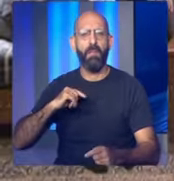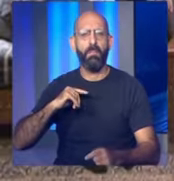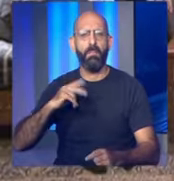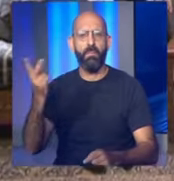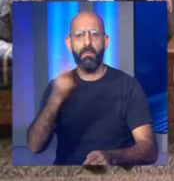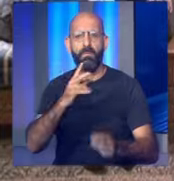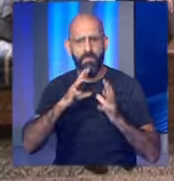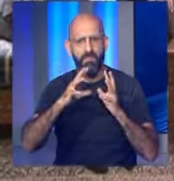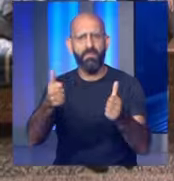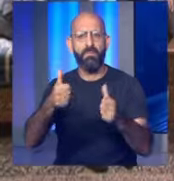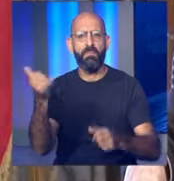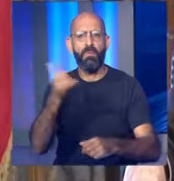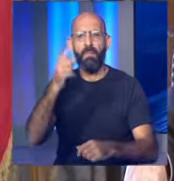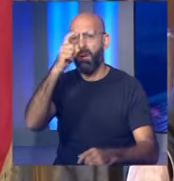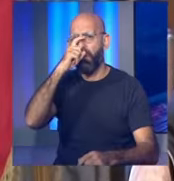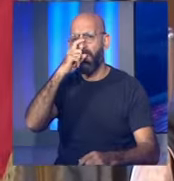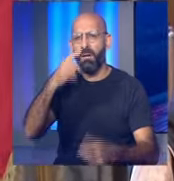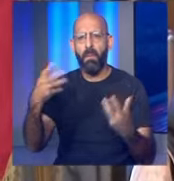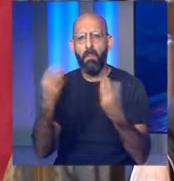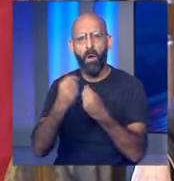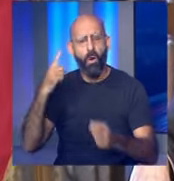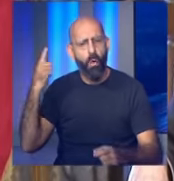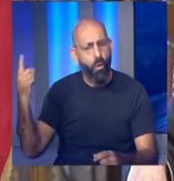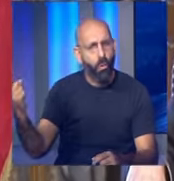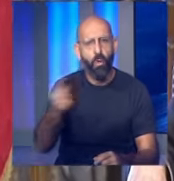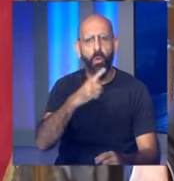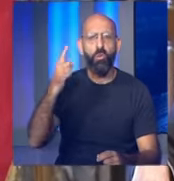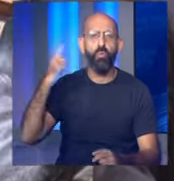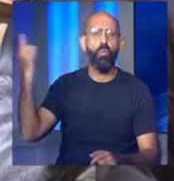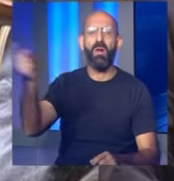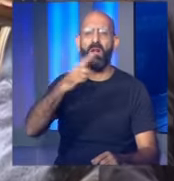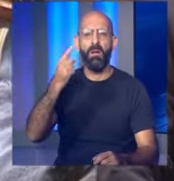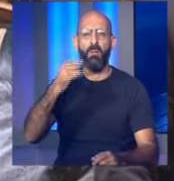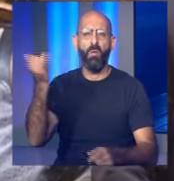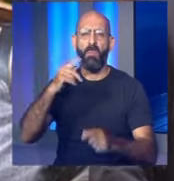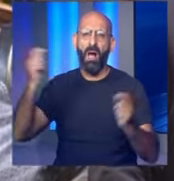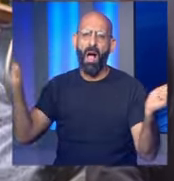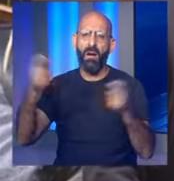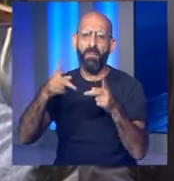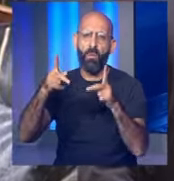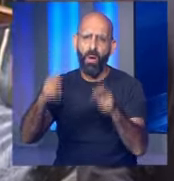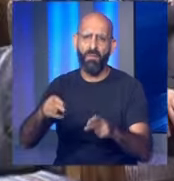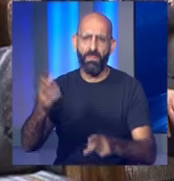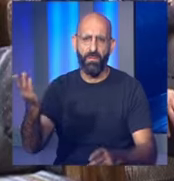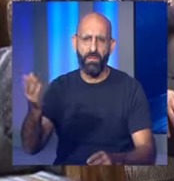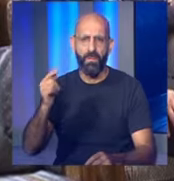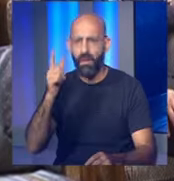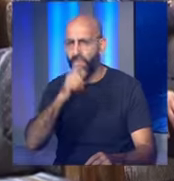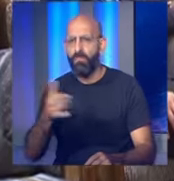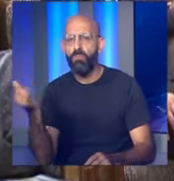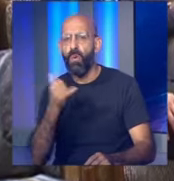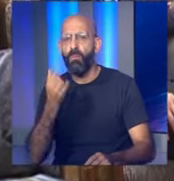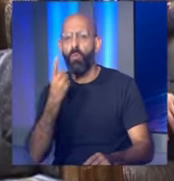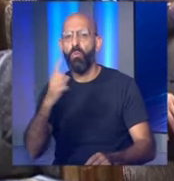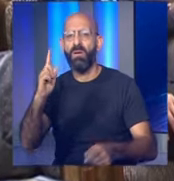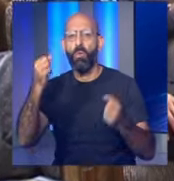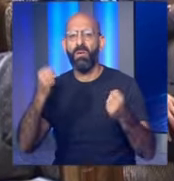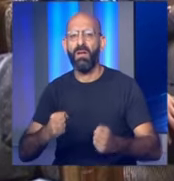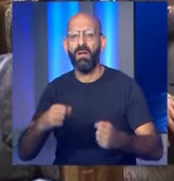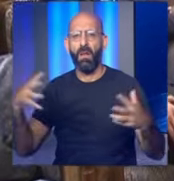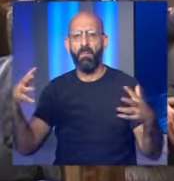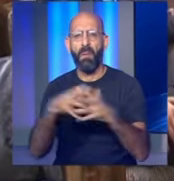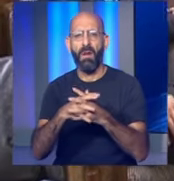التقى الرئيس بري النائب فريد الخازن، الذي أثنى على الجهود التي يبذلها بري مع الأفرقاء الإقليميين والدوليين لمحاولة التوصل